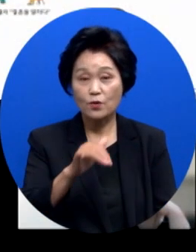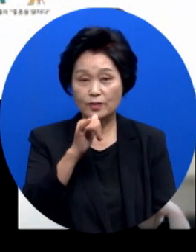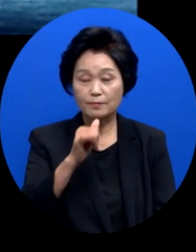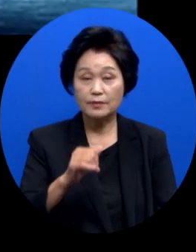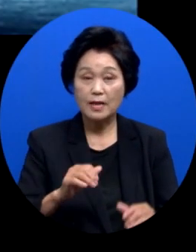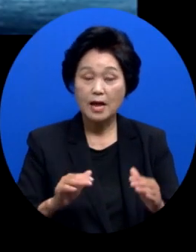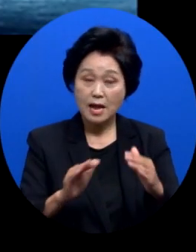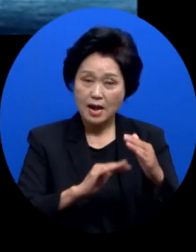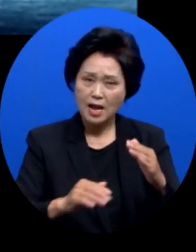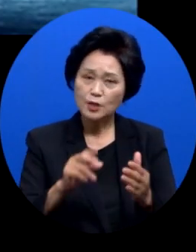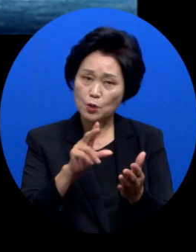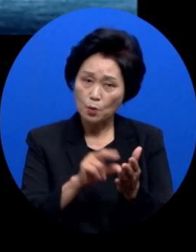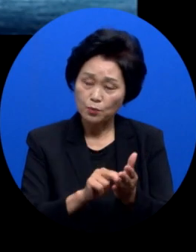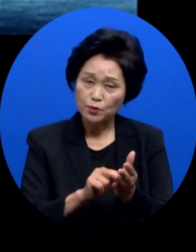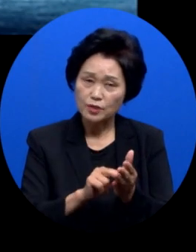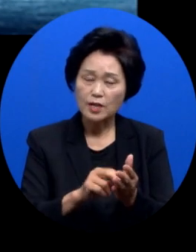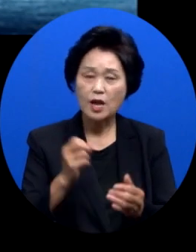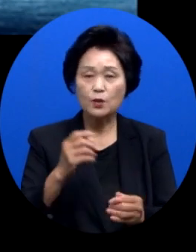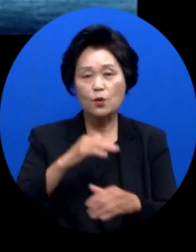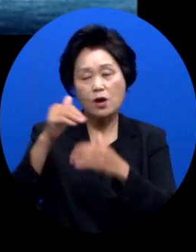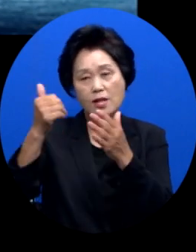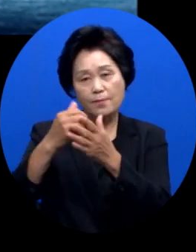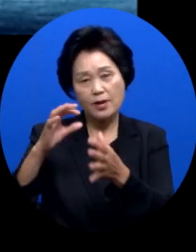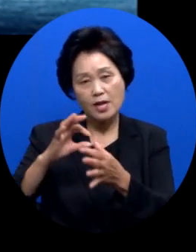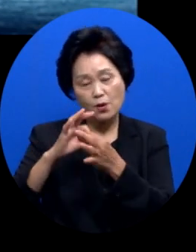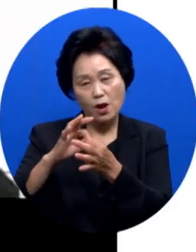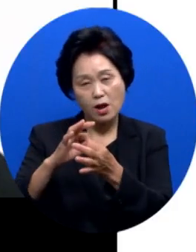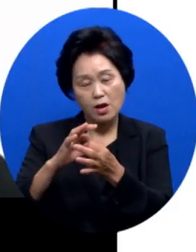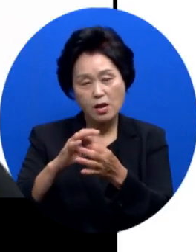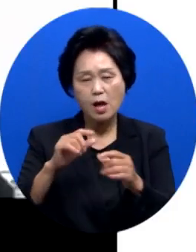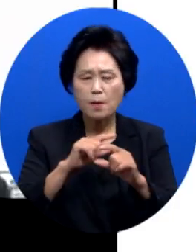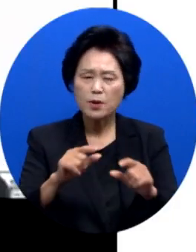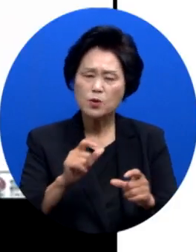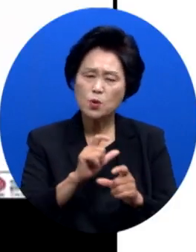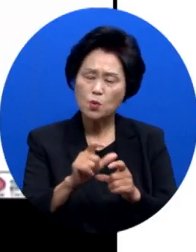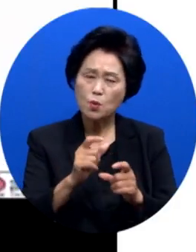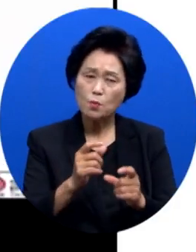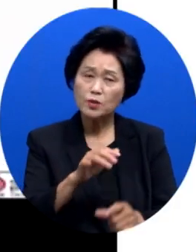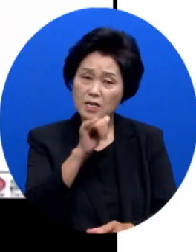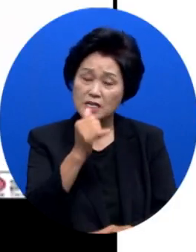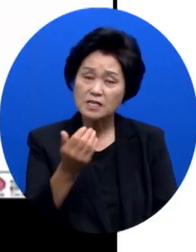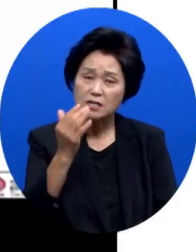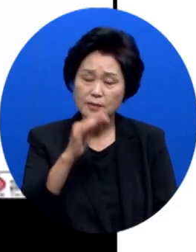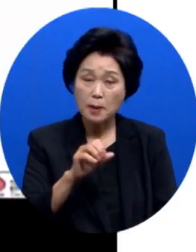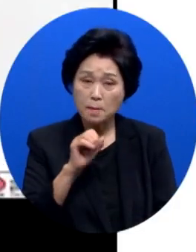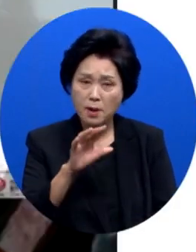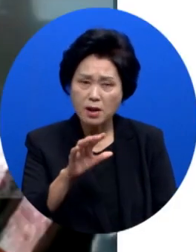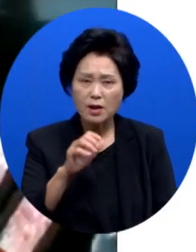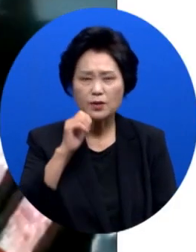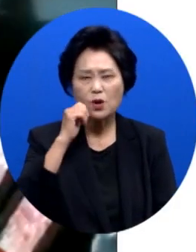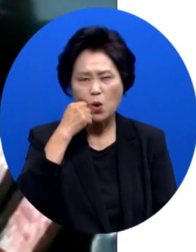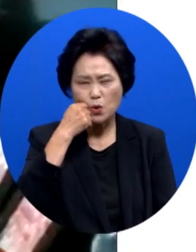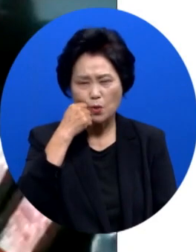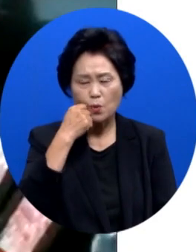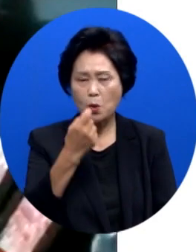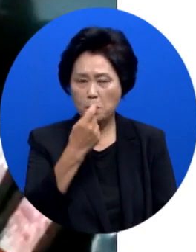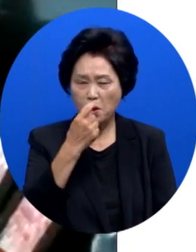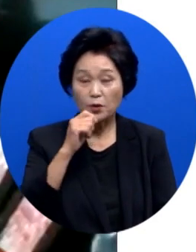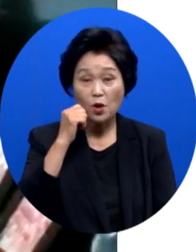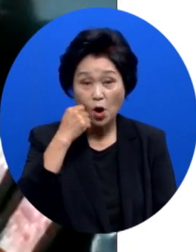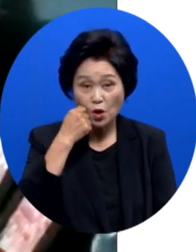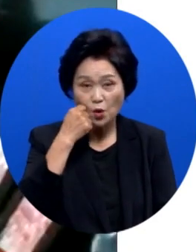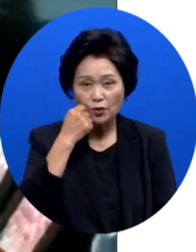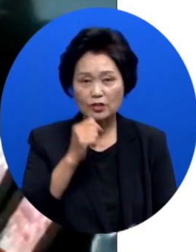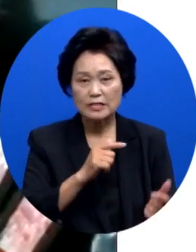하나님과의 관계 평소 고민이 많았지만 나누기도 배우기도 쉽지 않았던 주제에 대 선교사들은